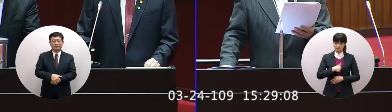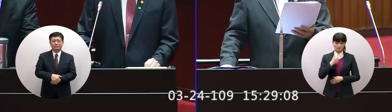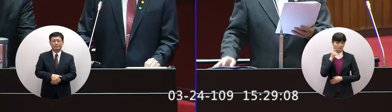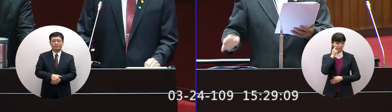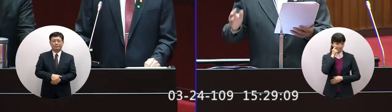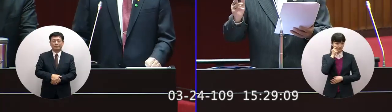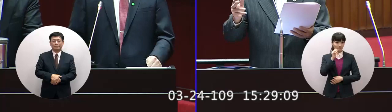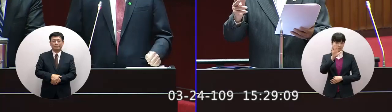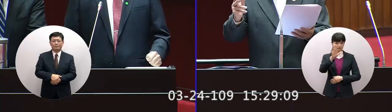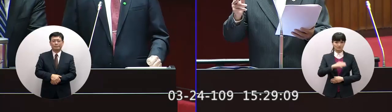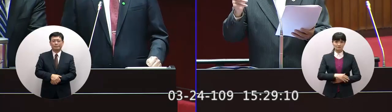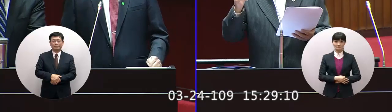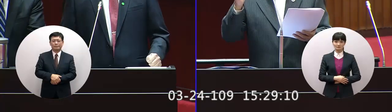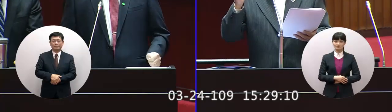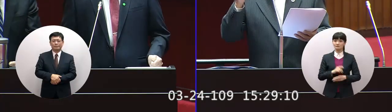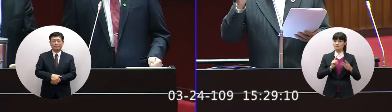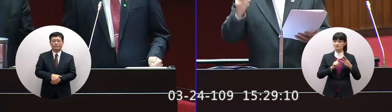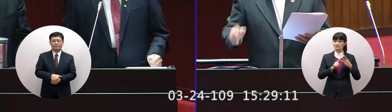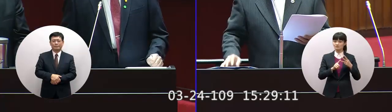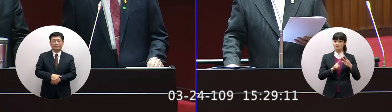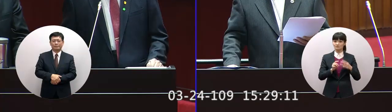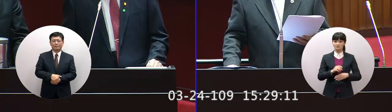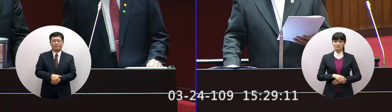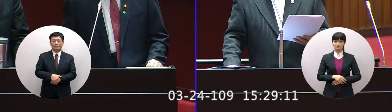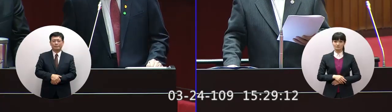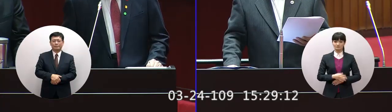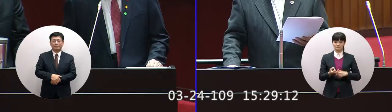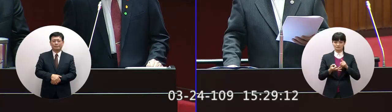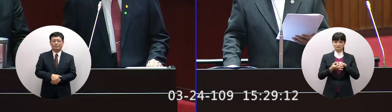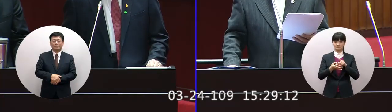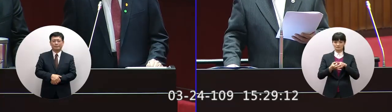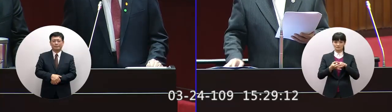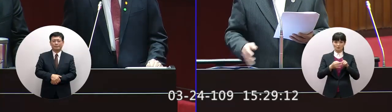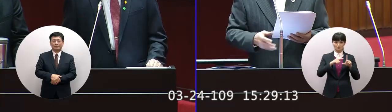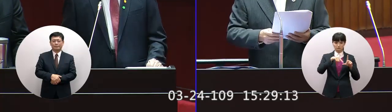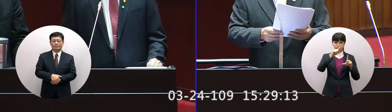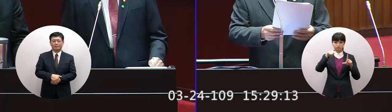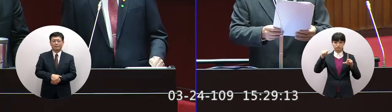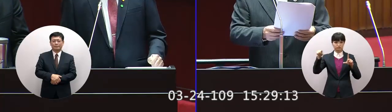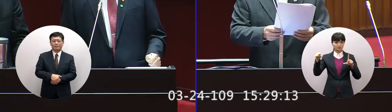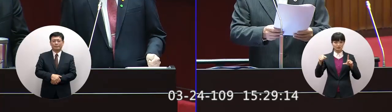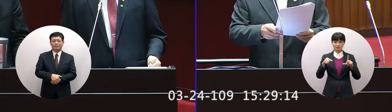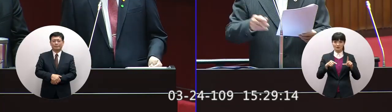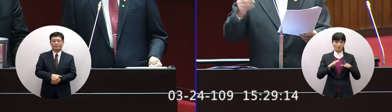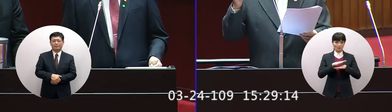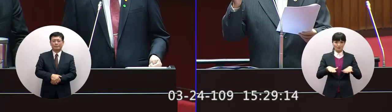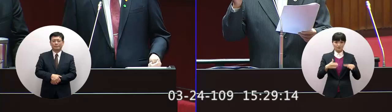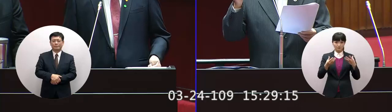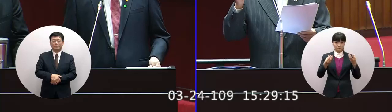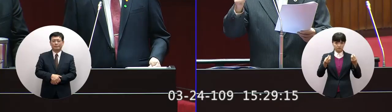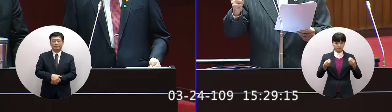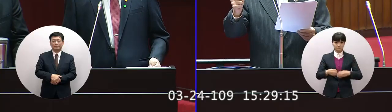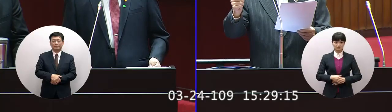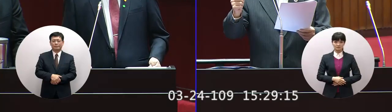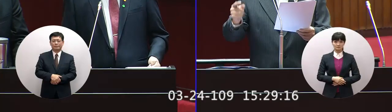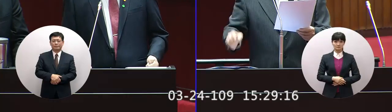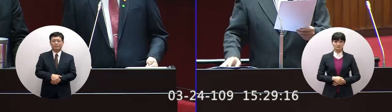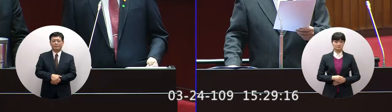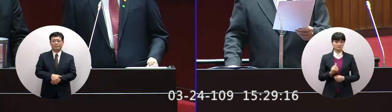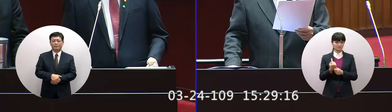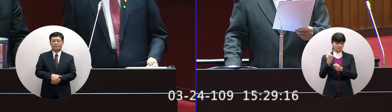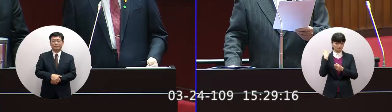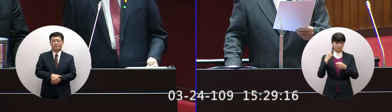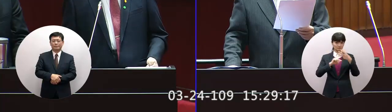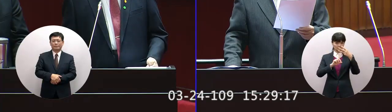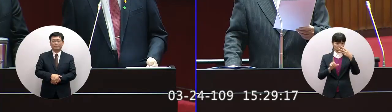难度。 是。 第三个在问，就是因为它的价格是不稳定的，我们看到去年